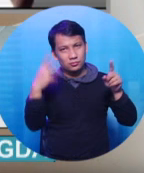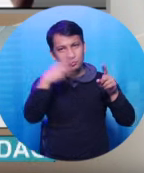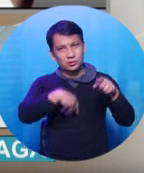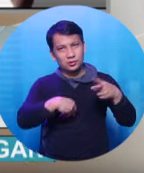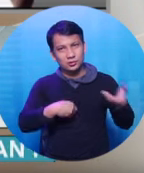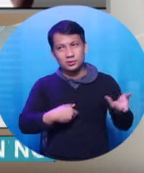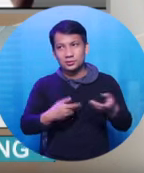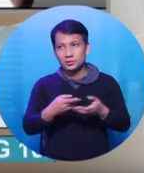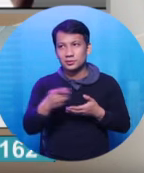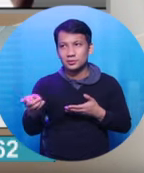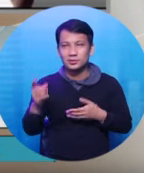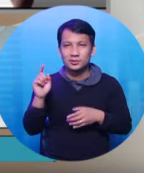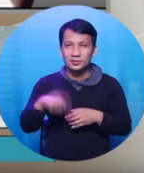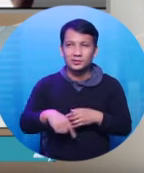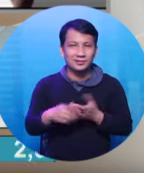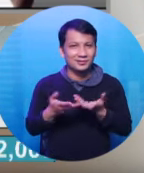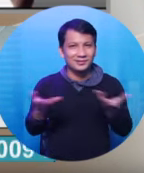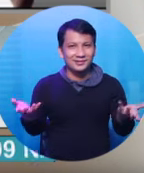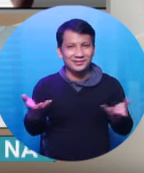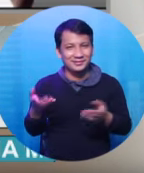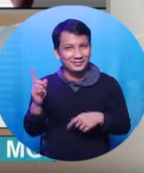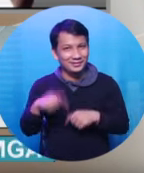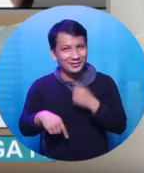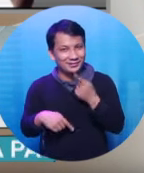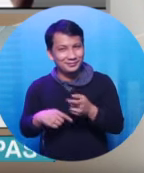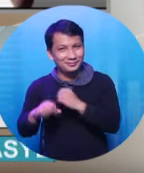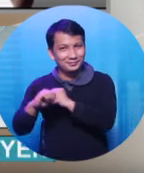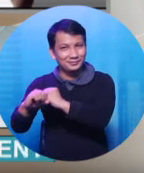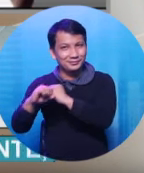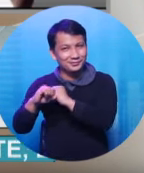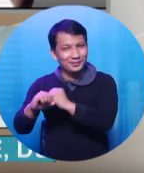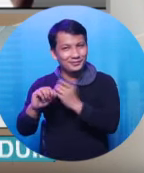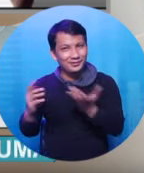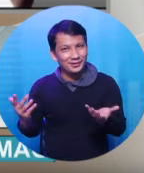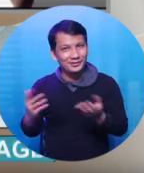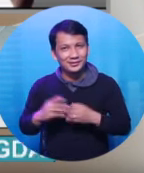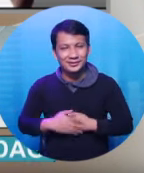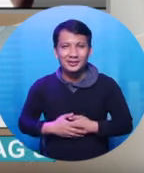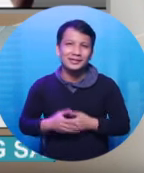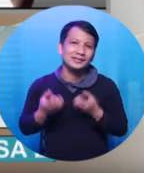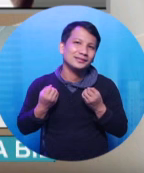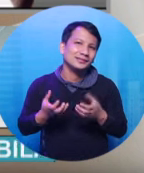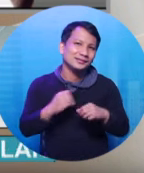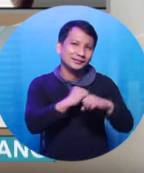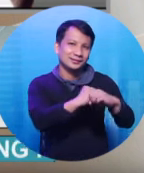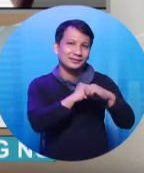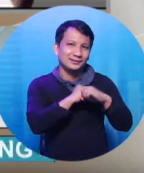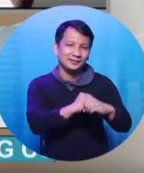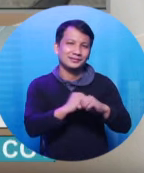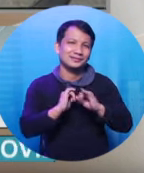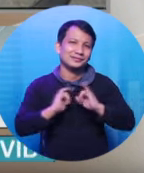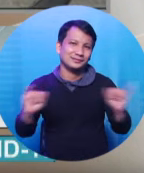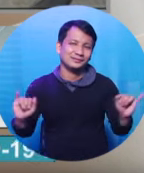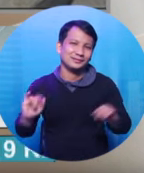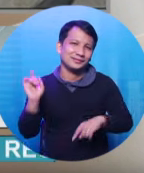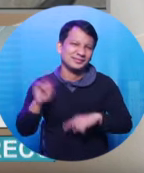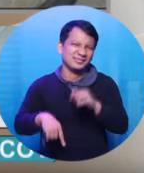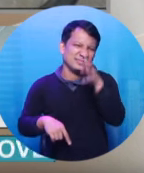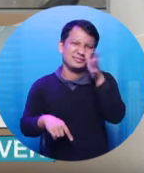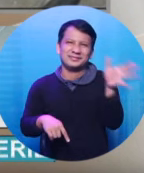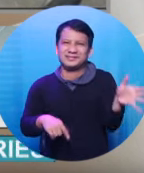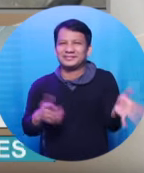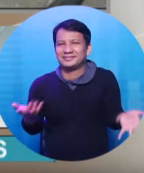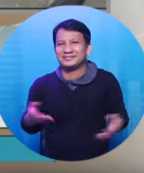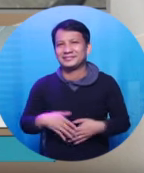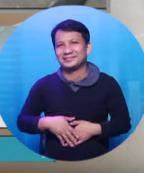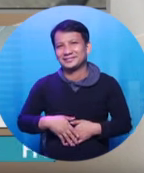ito at nagde-deliver. Wala bang nambubura sa'yo? Nililigawan ka? Marami, sir. Marami pong ganun. Pero wala, dinadaan na